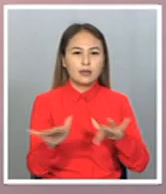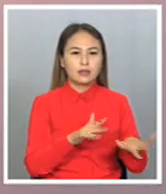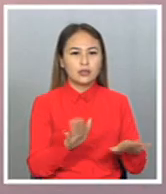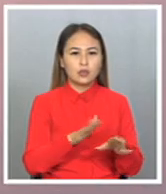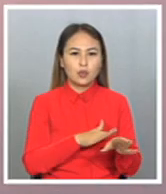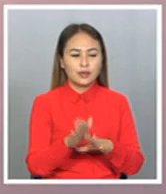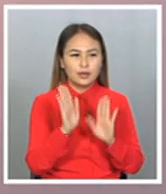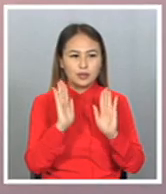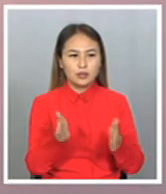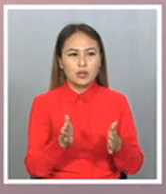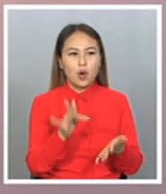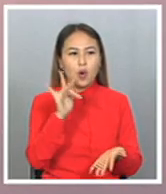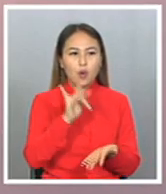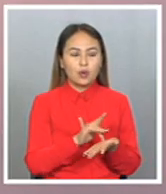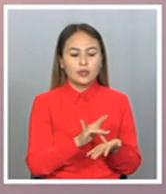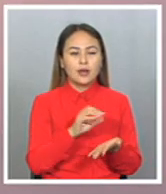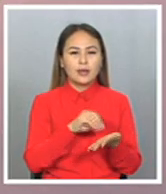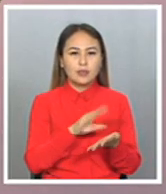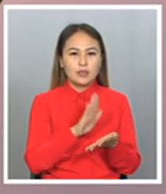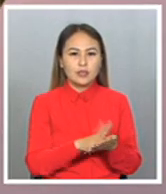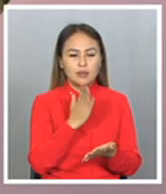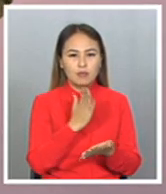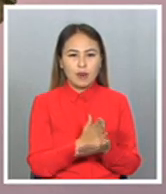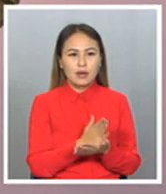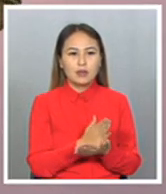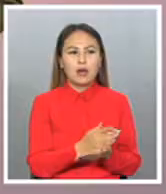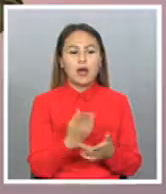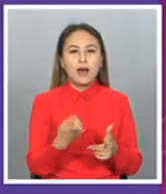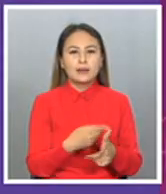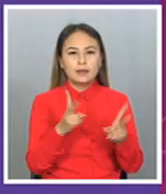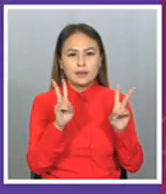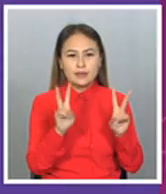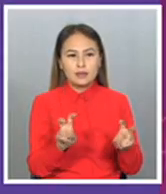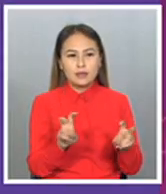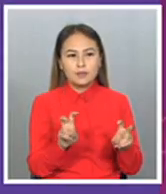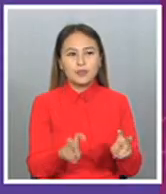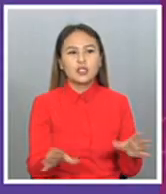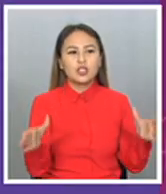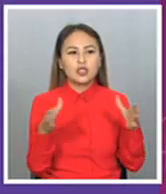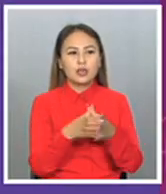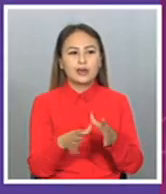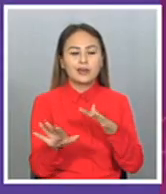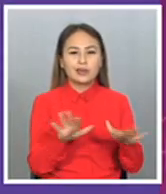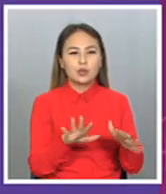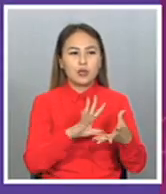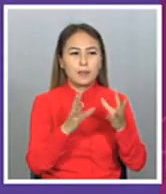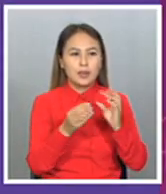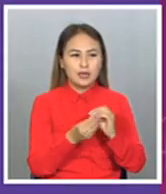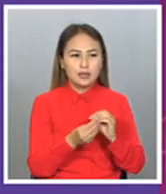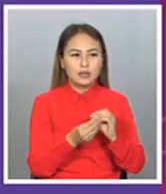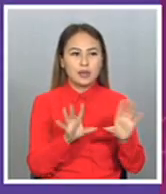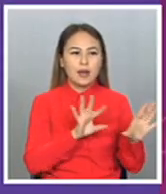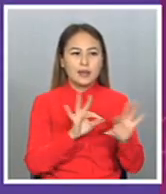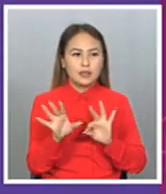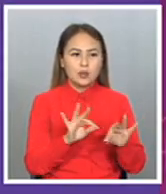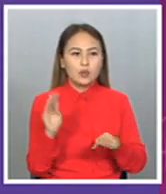орындайсыңдар? Ортақ элементтері бар жиындарды атайсыңдар. Жиындардың қиылысу операциясындағы